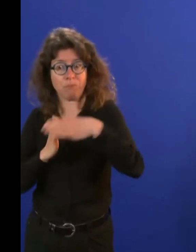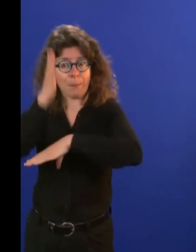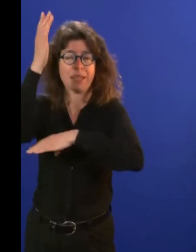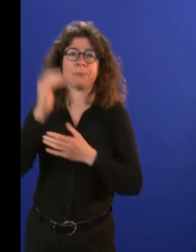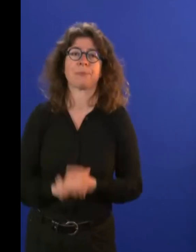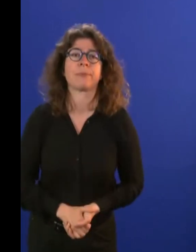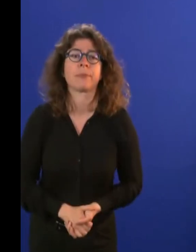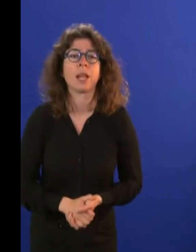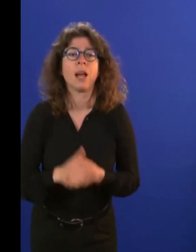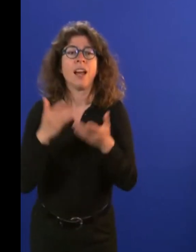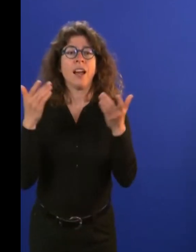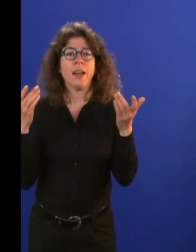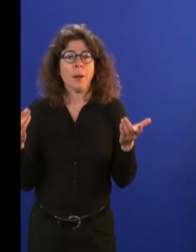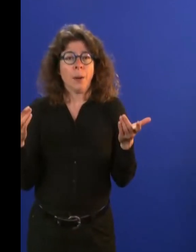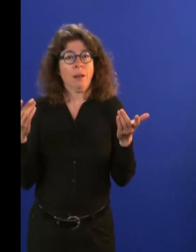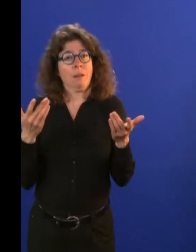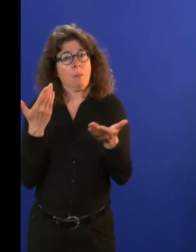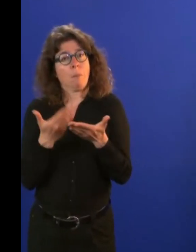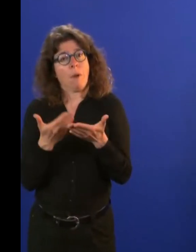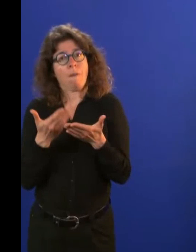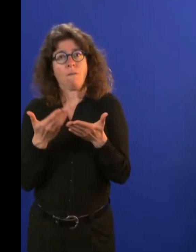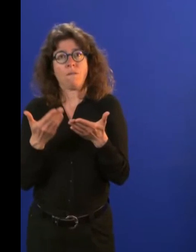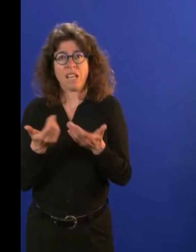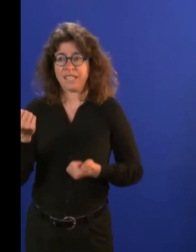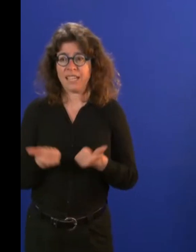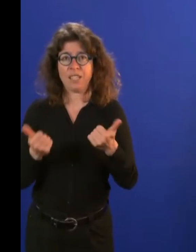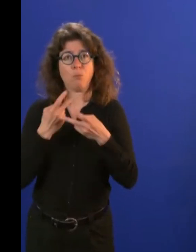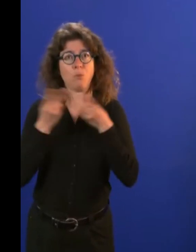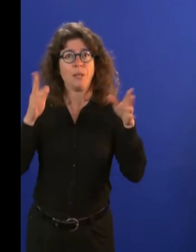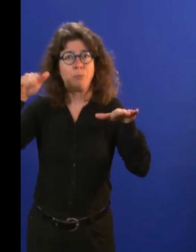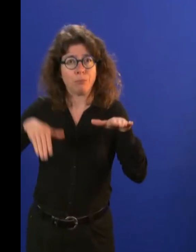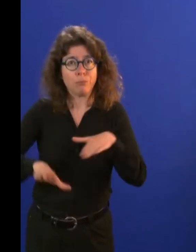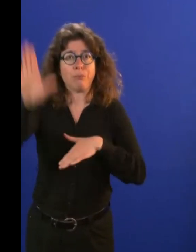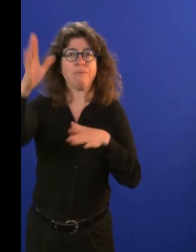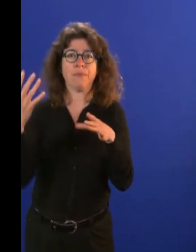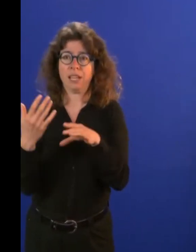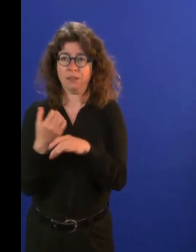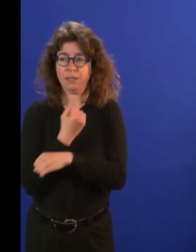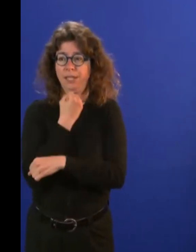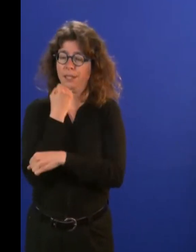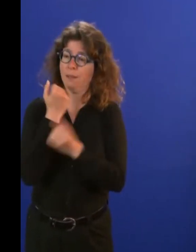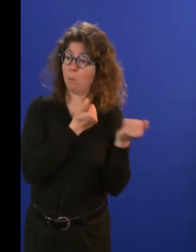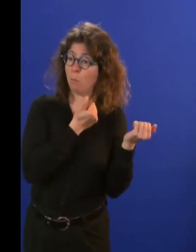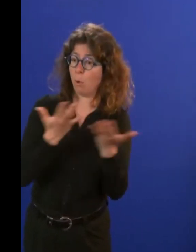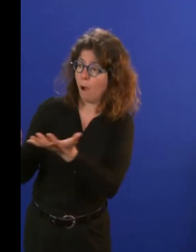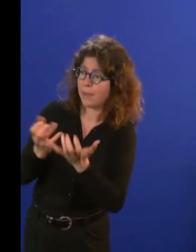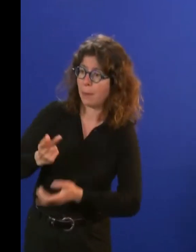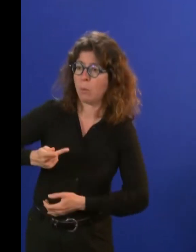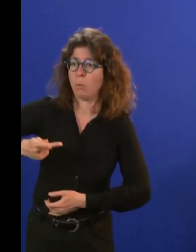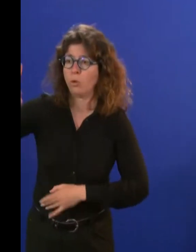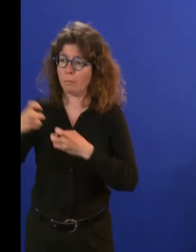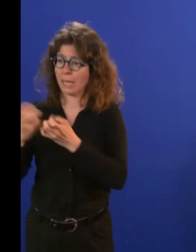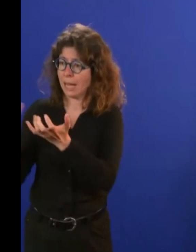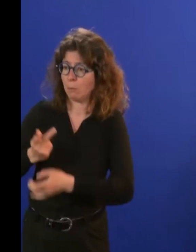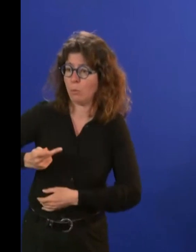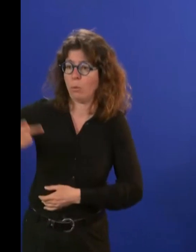comptabilisés. Cela nous indique le bon niveau de résilience de nos services publics, l'attractivité croissante de l'offre et des tarifs, l'amélioration